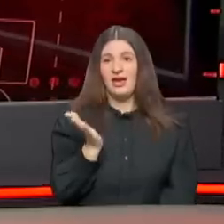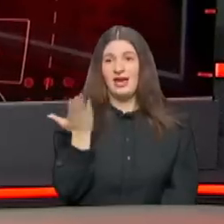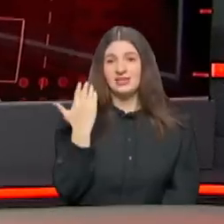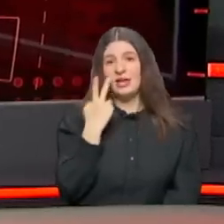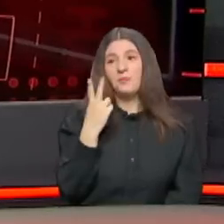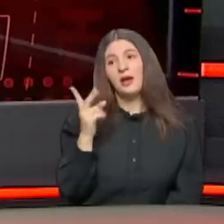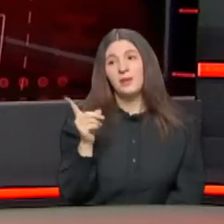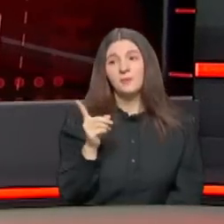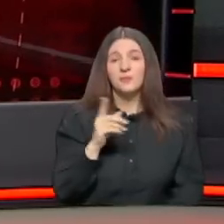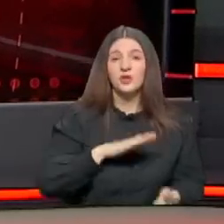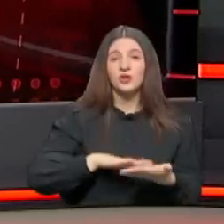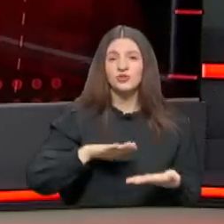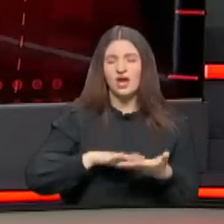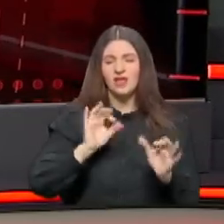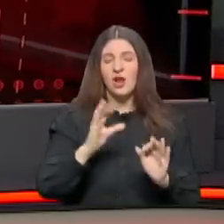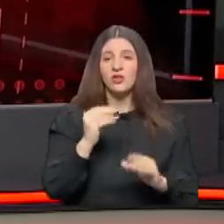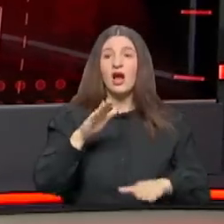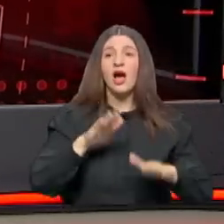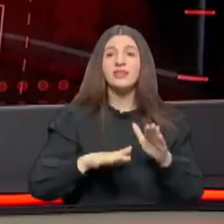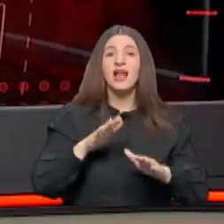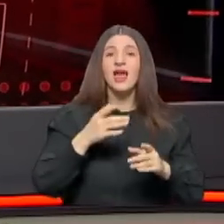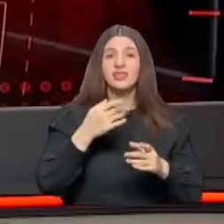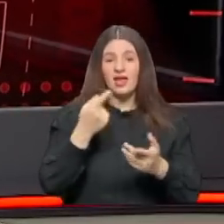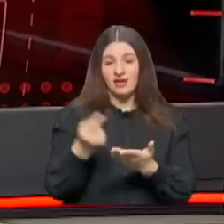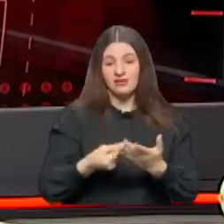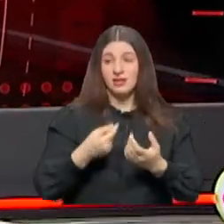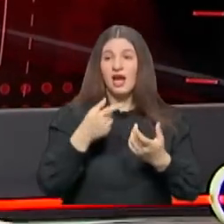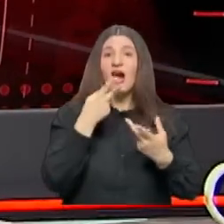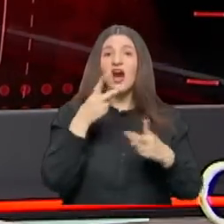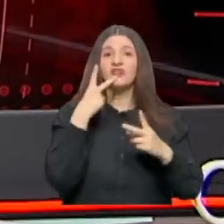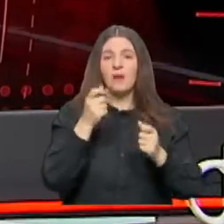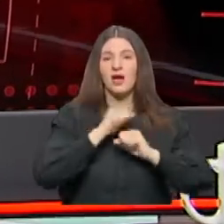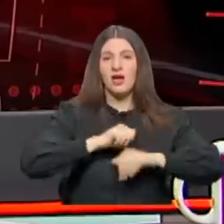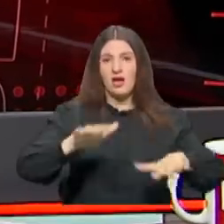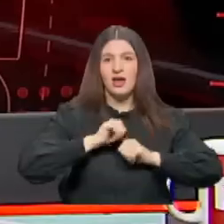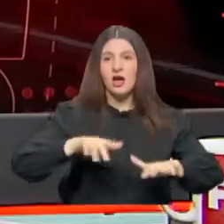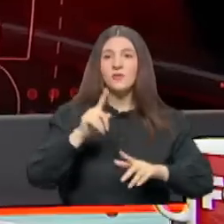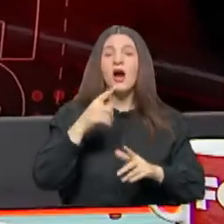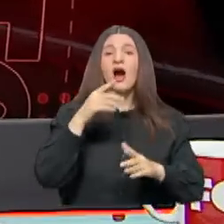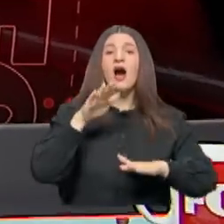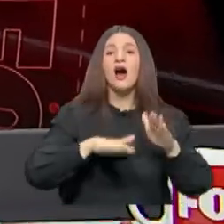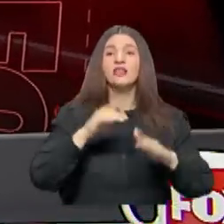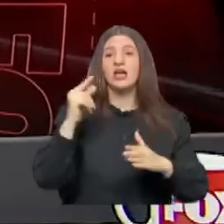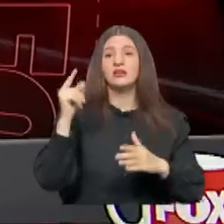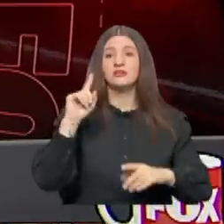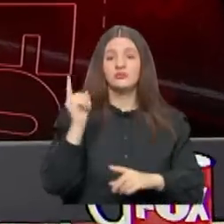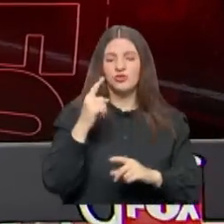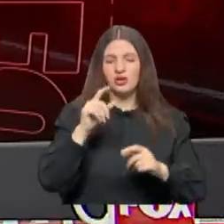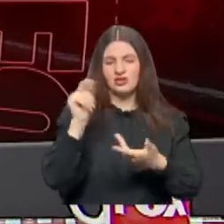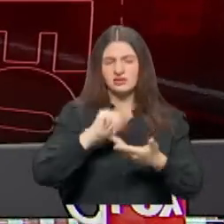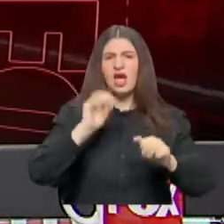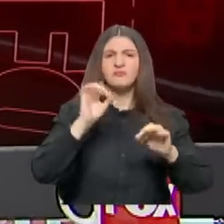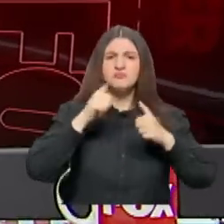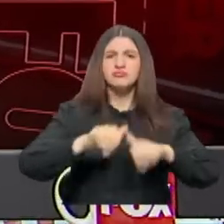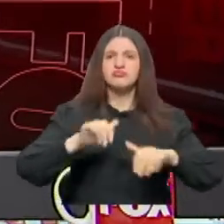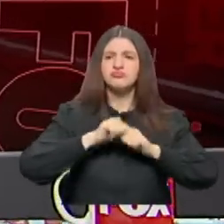Eskilere bir bakalım. Düzenli olarak adaletnameler yayınlanıyor. Bu adaletnameler Osmanlı sultanları sık sık ilan